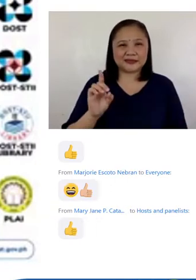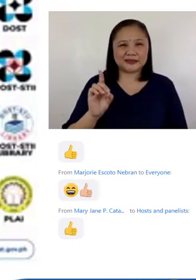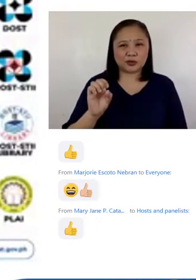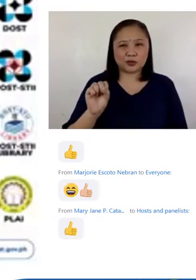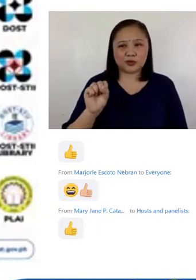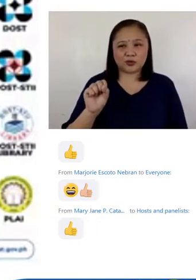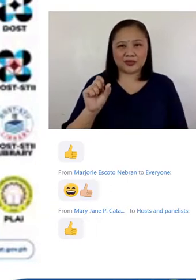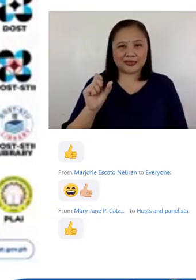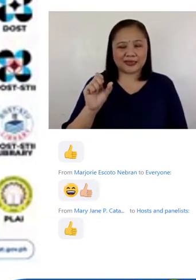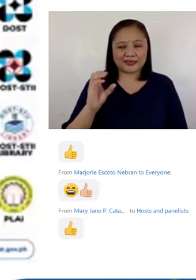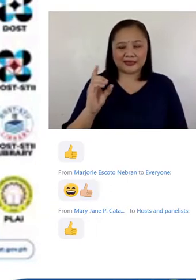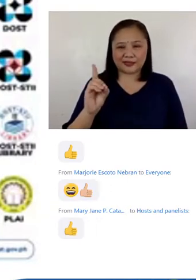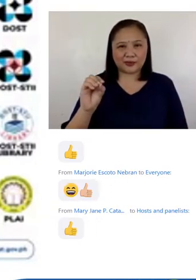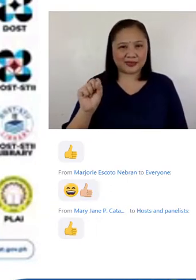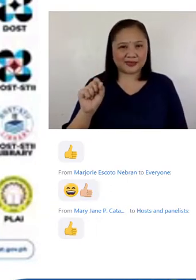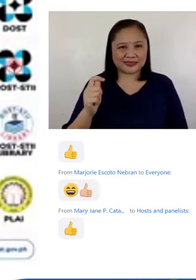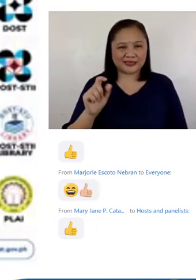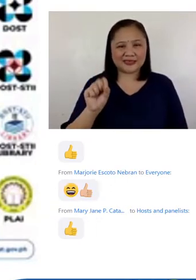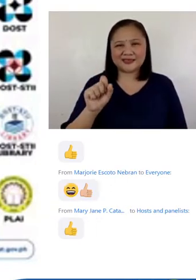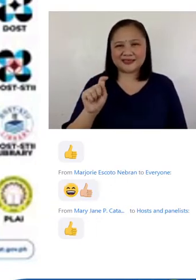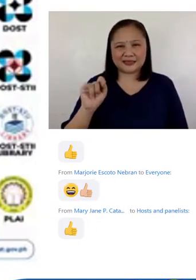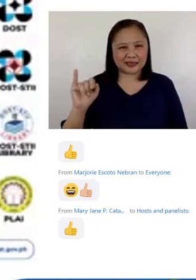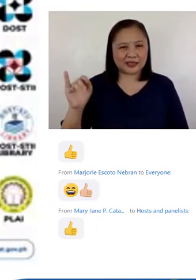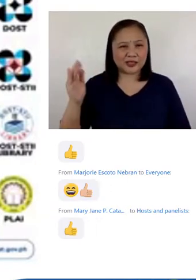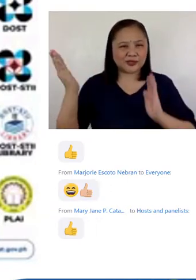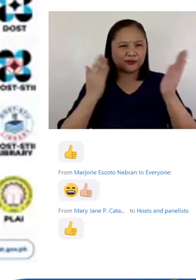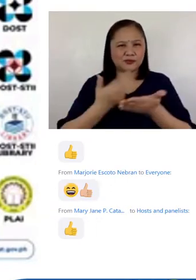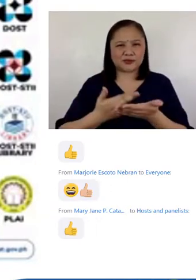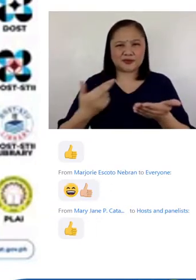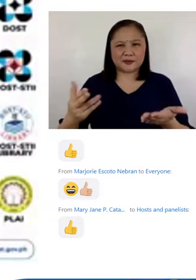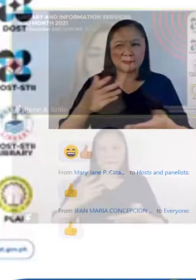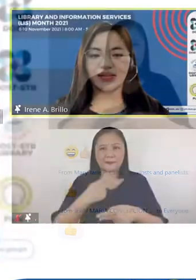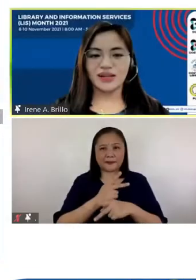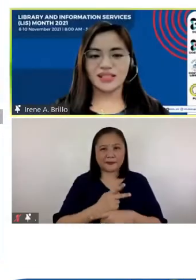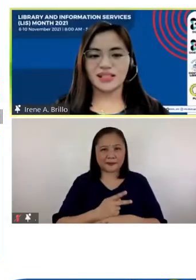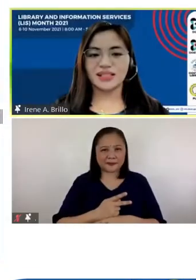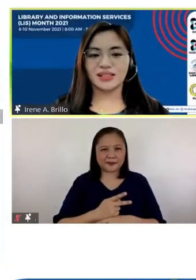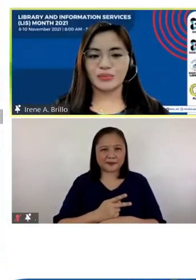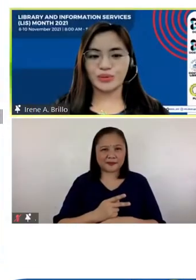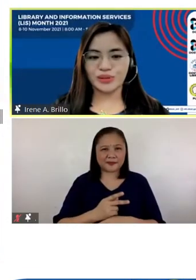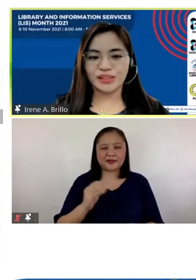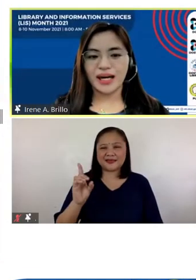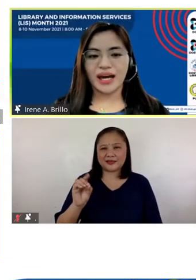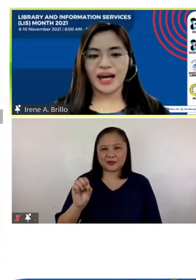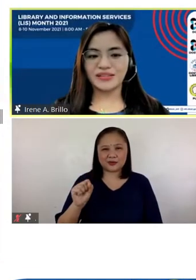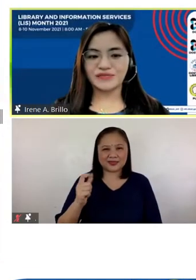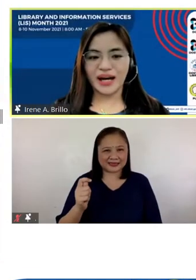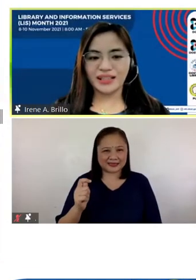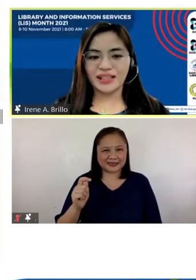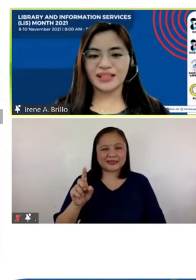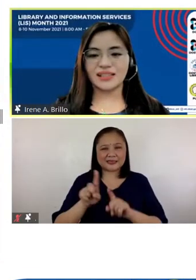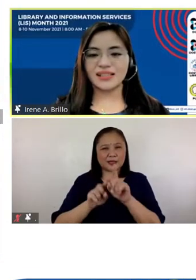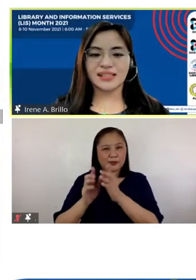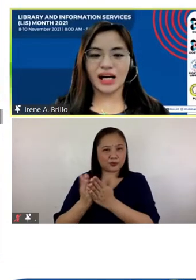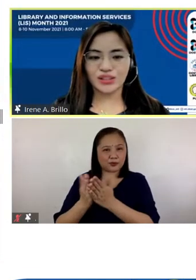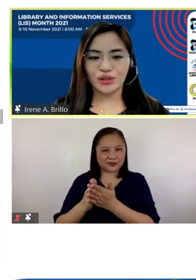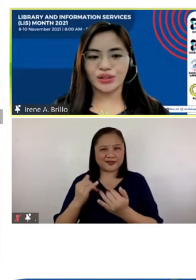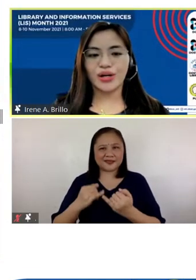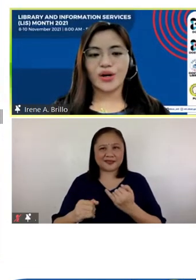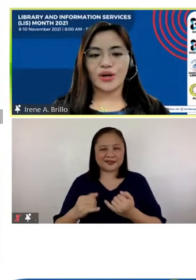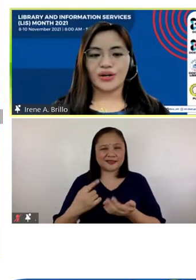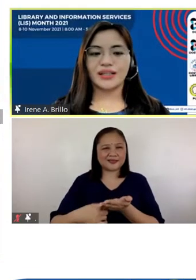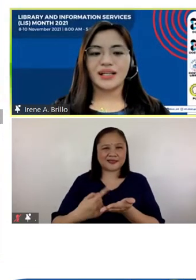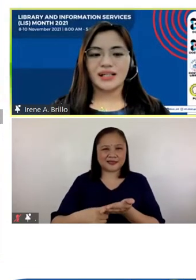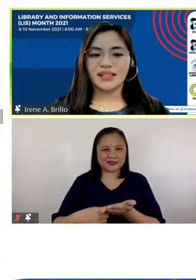services, resources, and products. And this was followed by DOST Starbucks. And finally, the